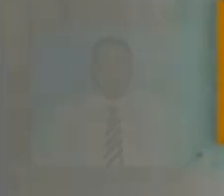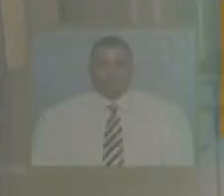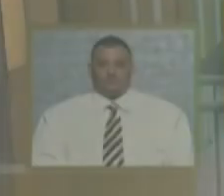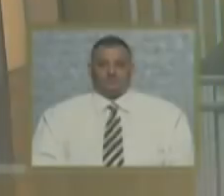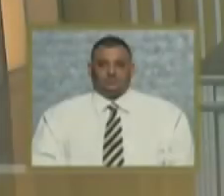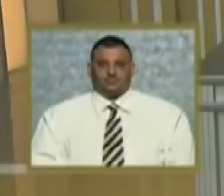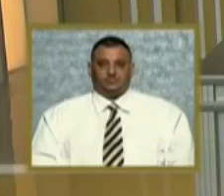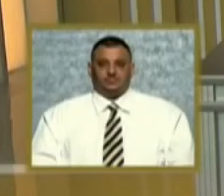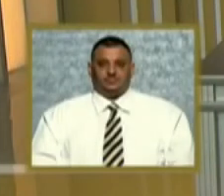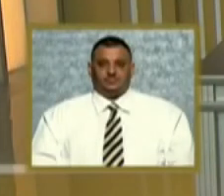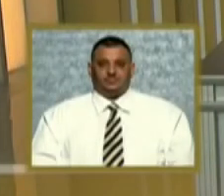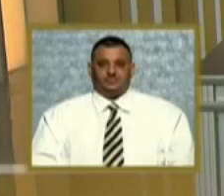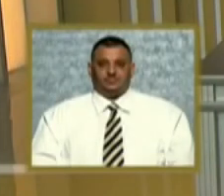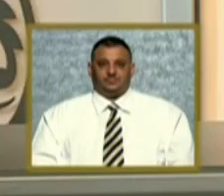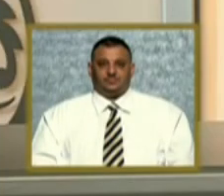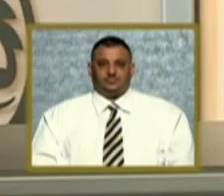تعلمون.